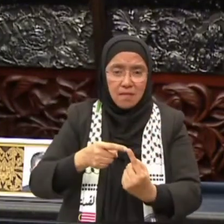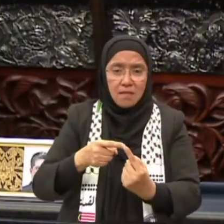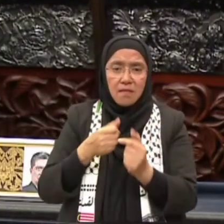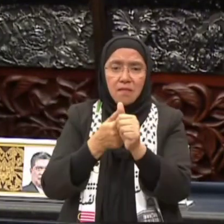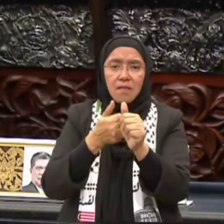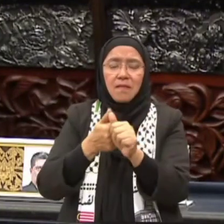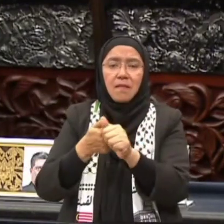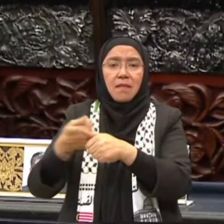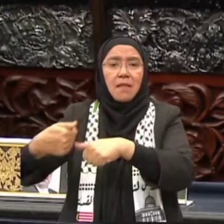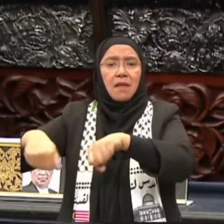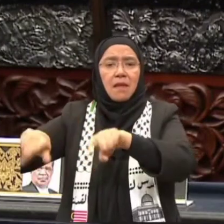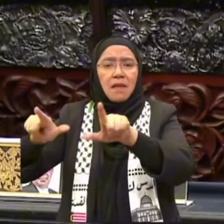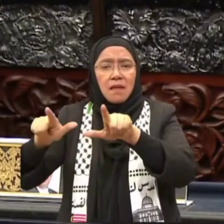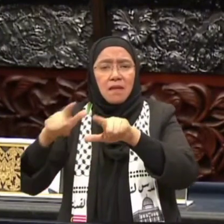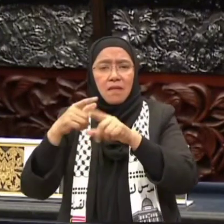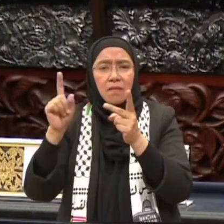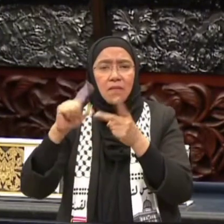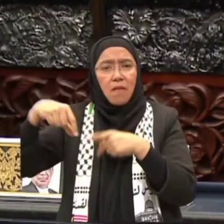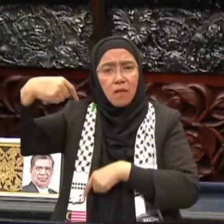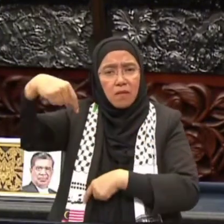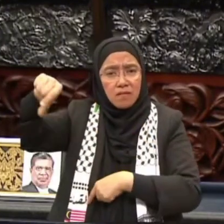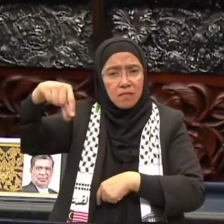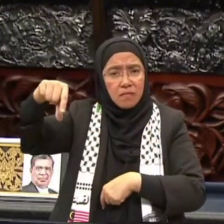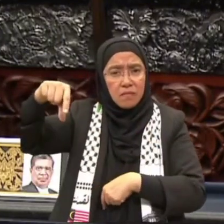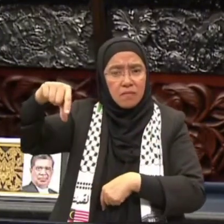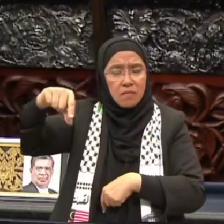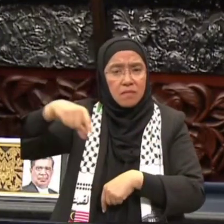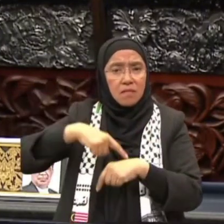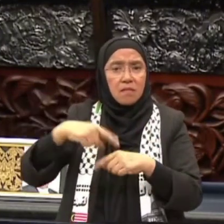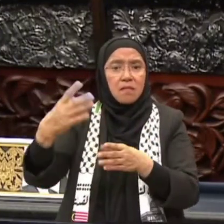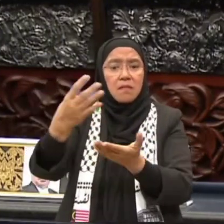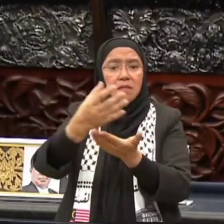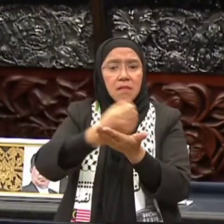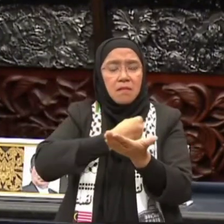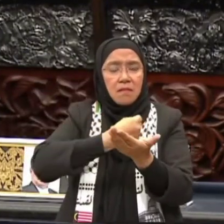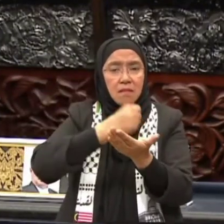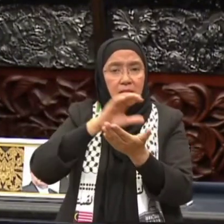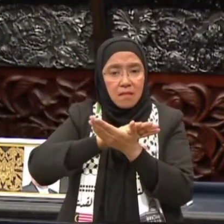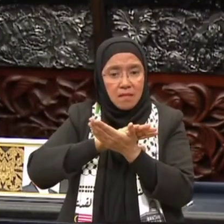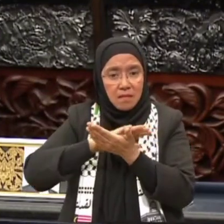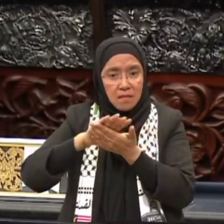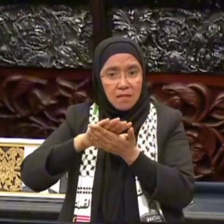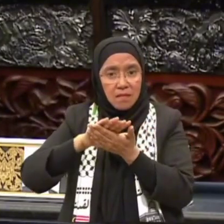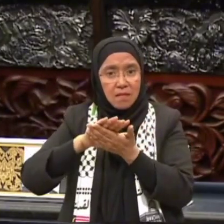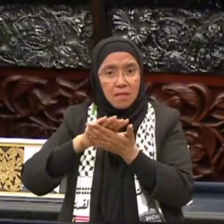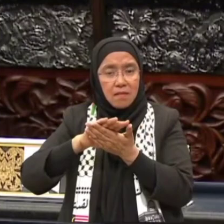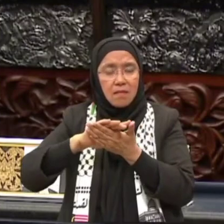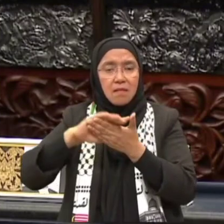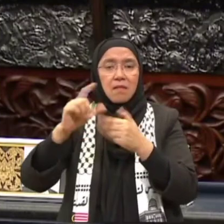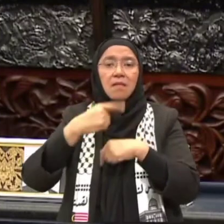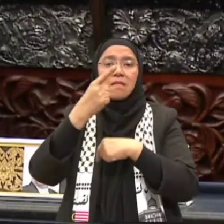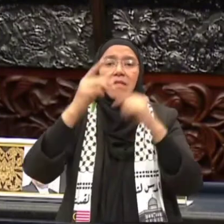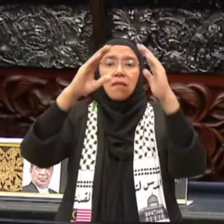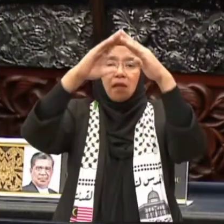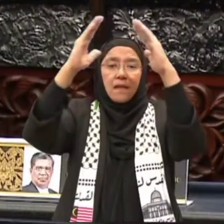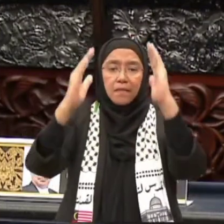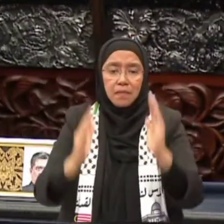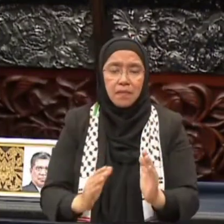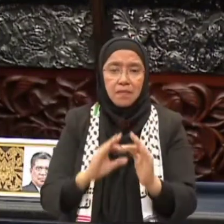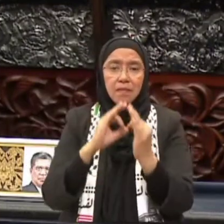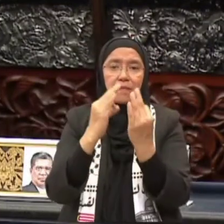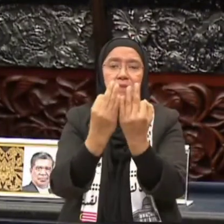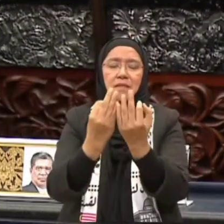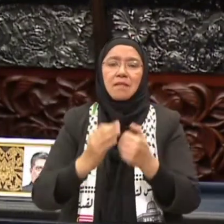belanja bersih secara isi rumah. Yang pertama tadi mengikut individu, yang kedua secara isi rumah